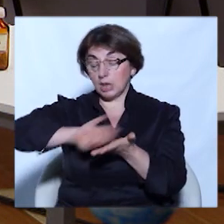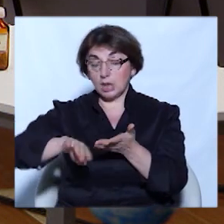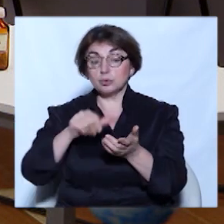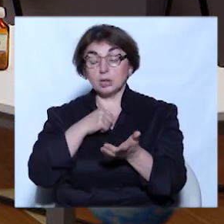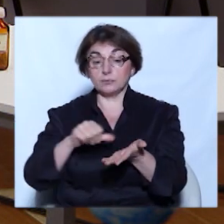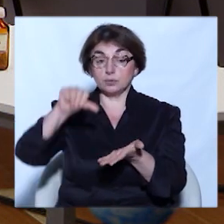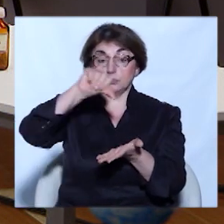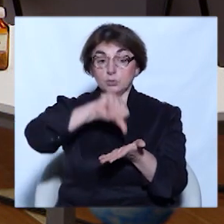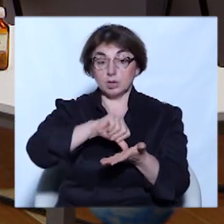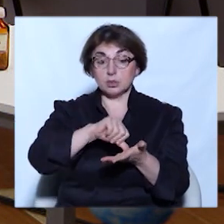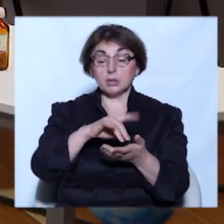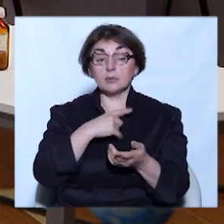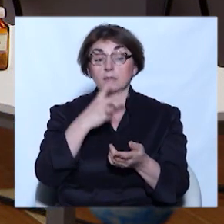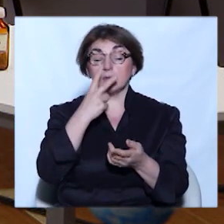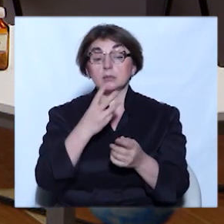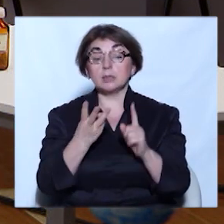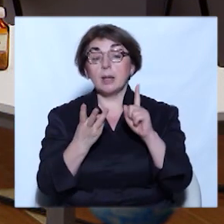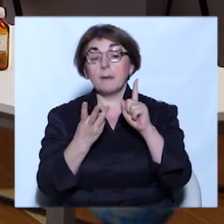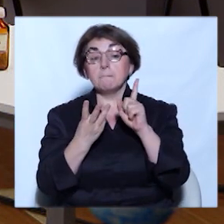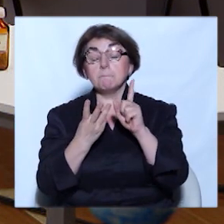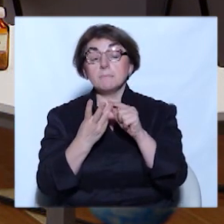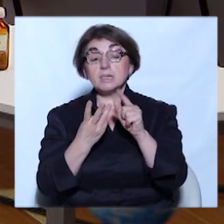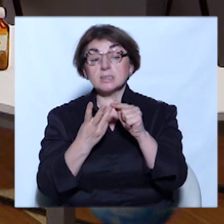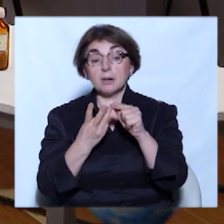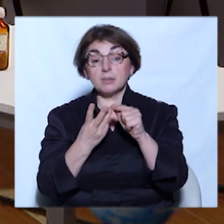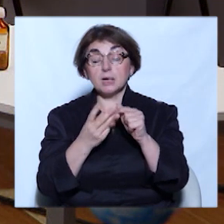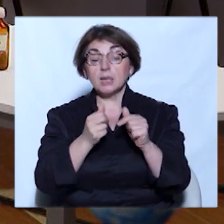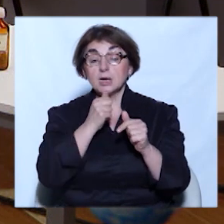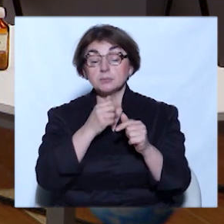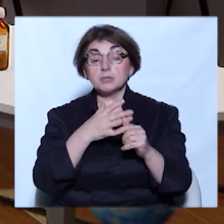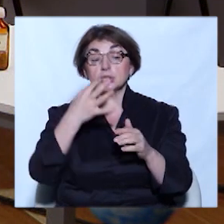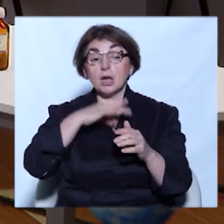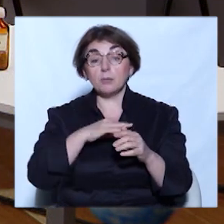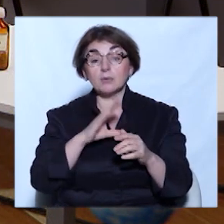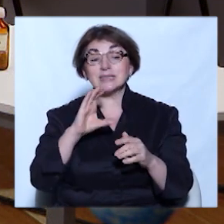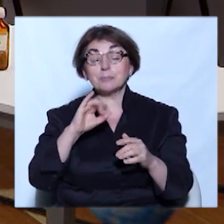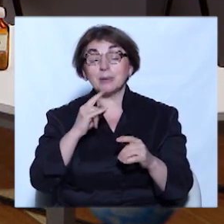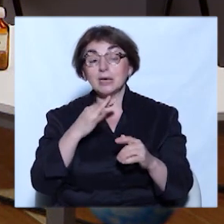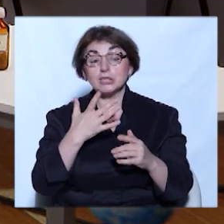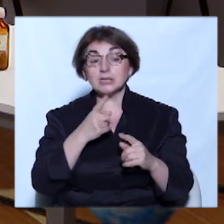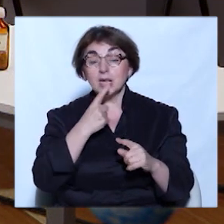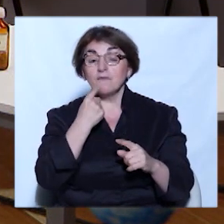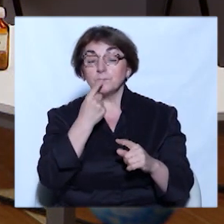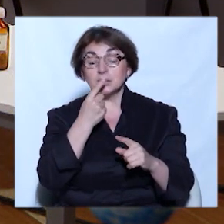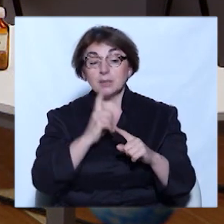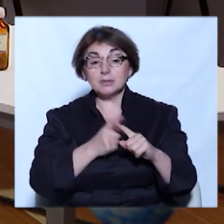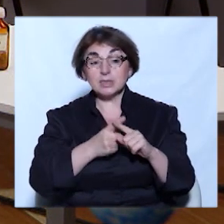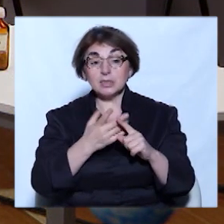თუთია და მესამე ექსპერიმენტში გამოვიყენე სპილენძი, რომელიც წყალბადის